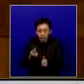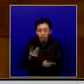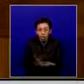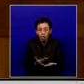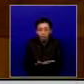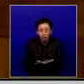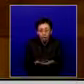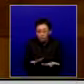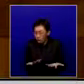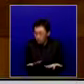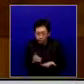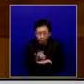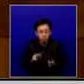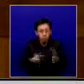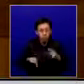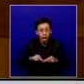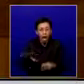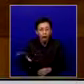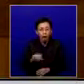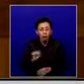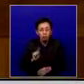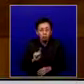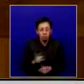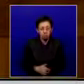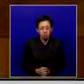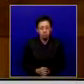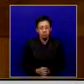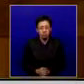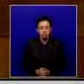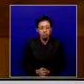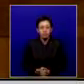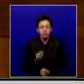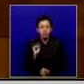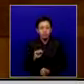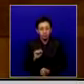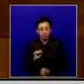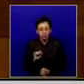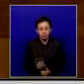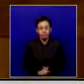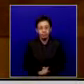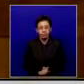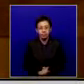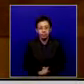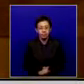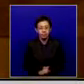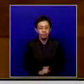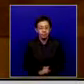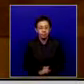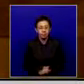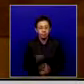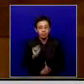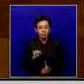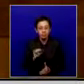ไหนมาดูแลฉะนั้นตรงนี้ก็เป็นเหตุ